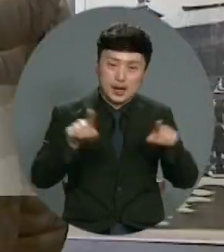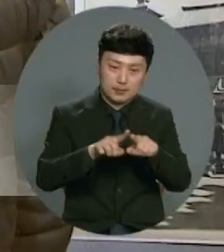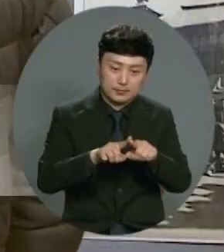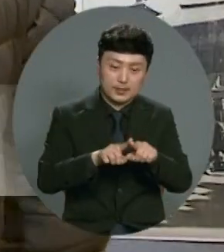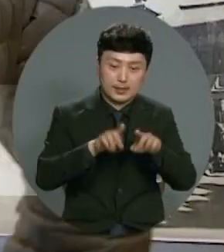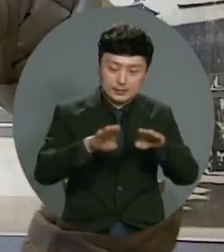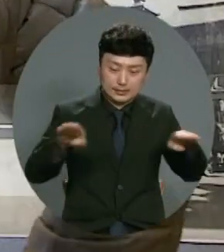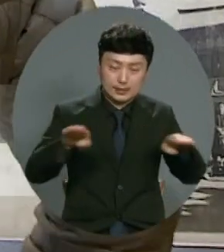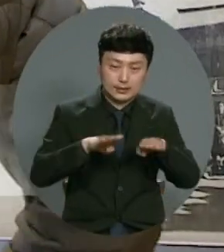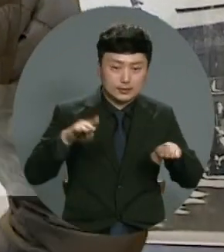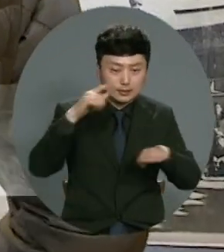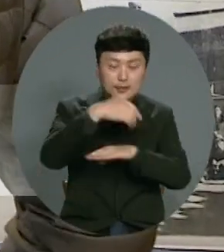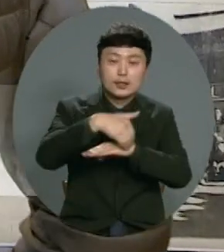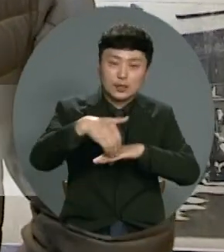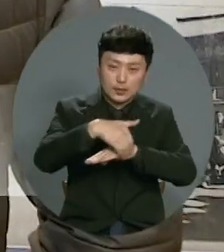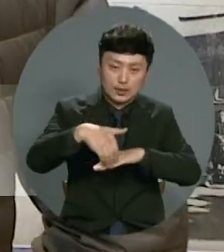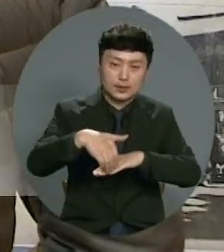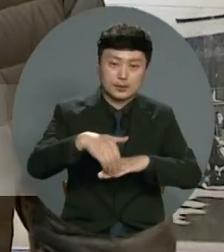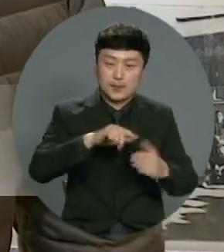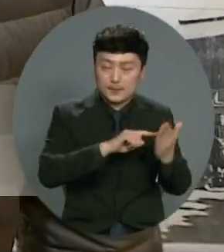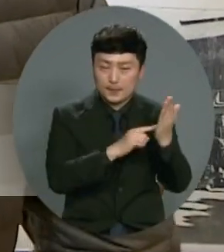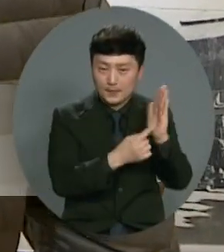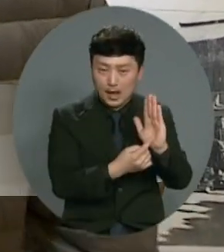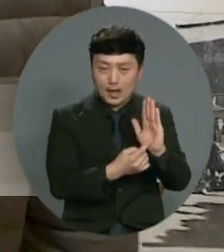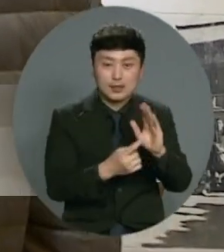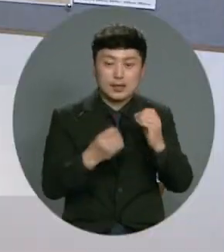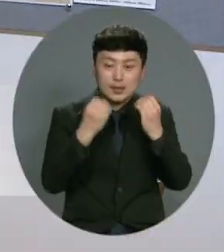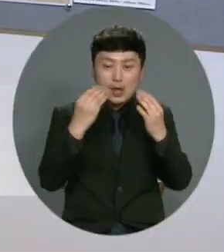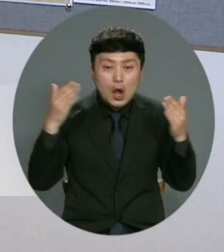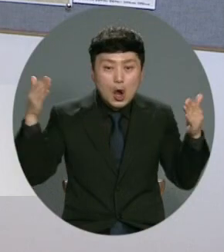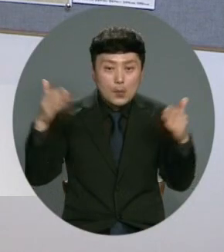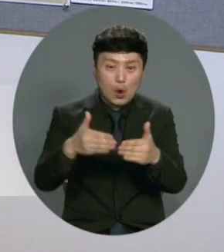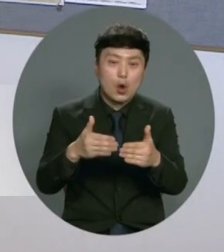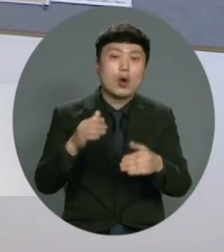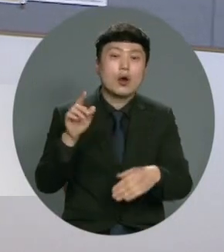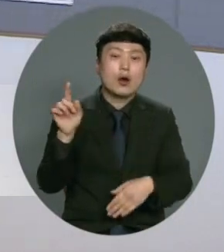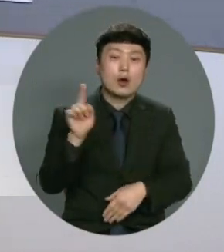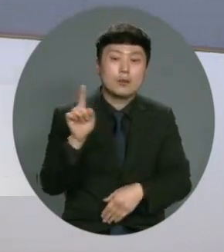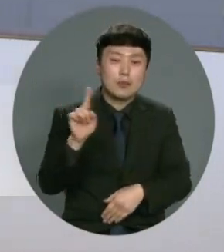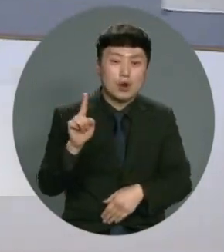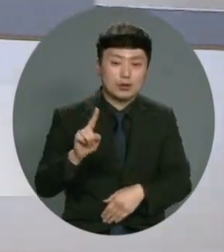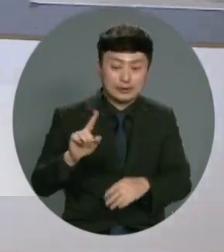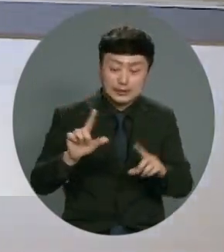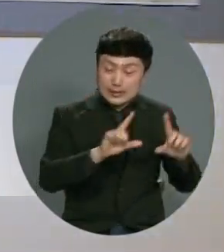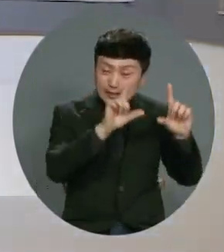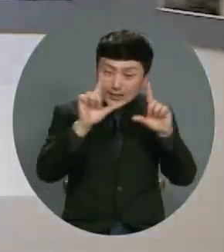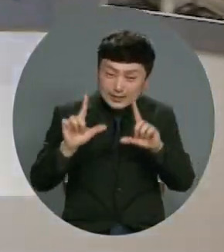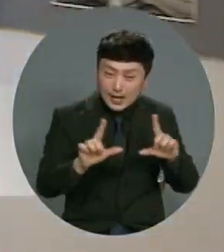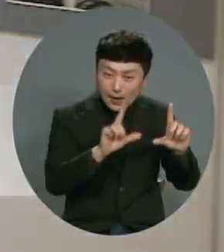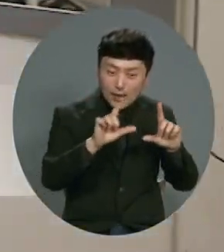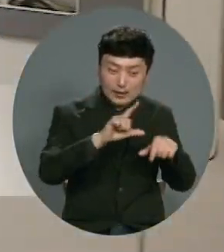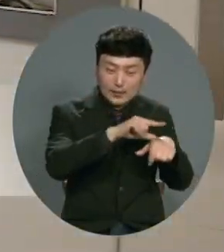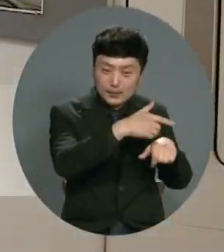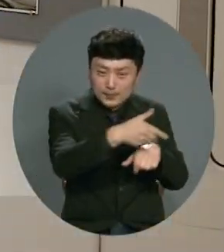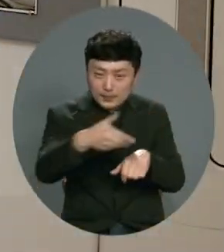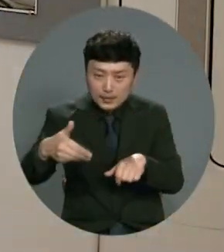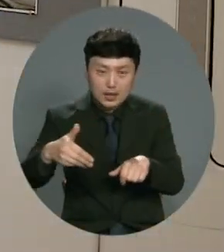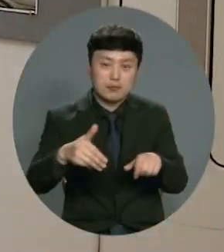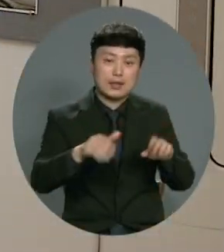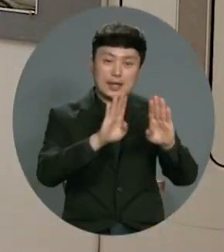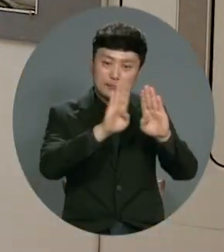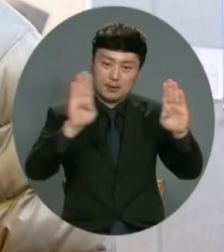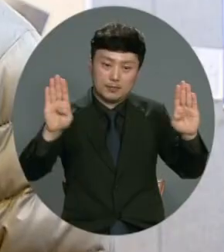사진전을 기획했습니다 새롭게 주목받는 버네큘러 사진 즉 일상적 사진 전시 형식으로도